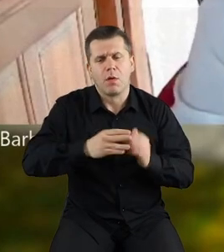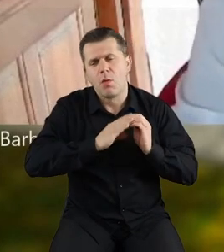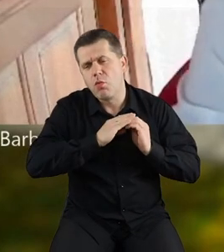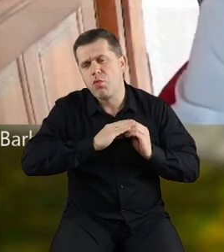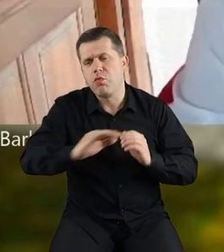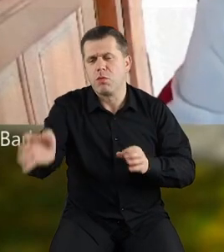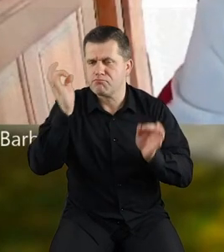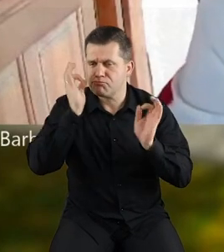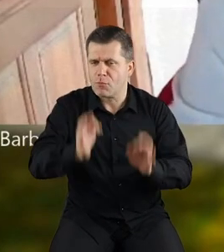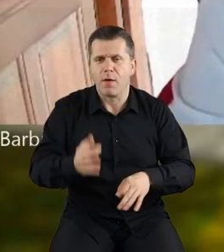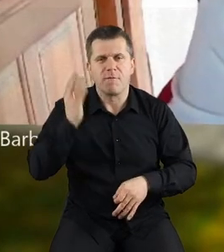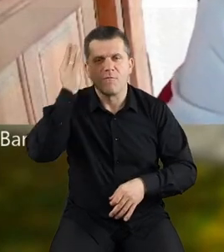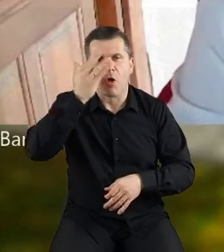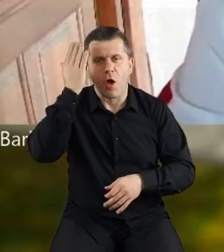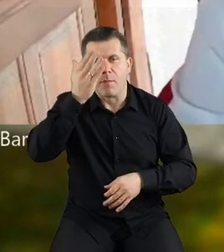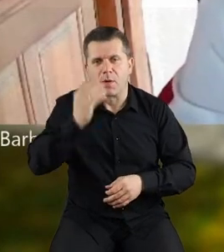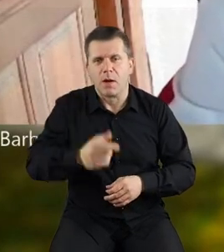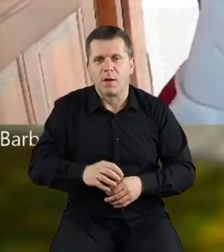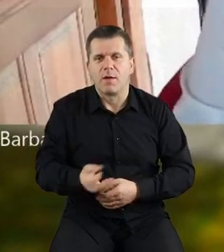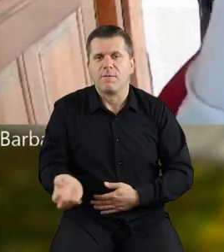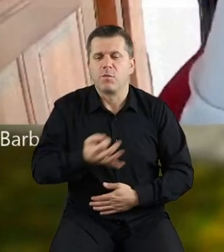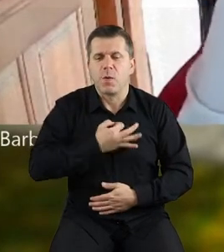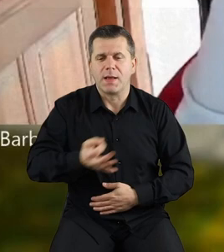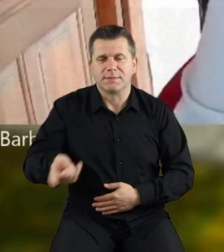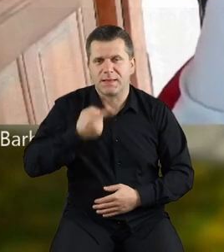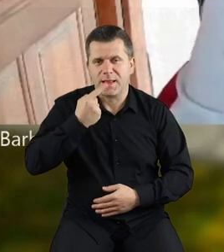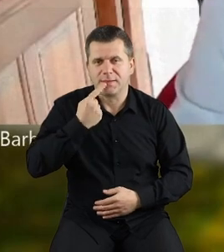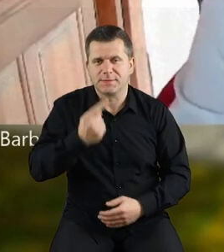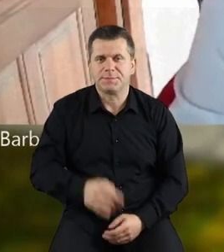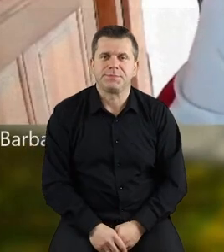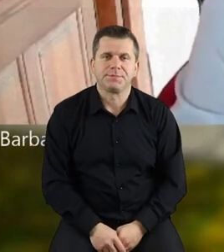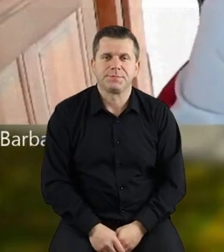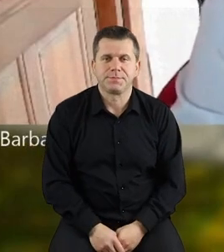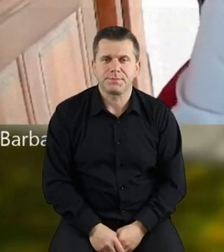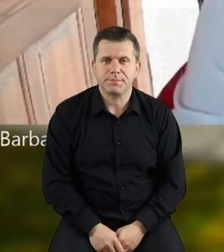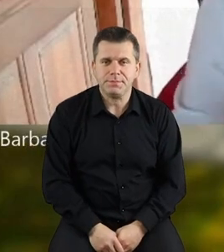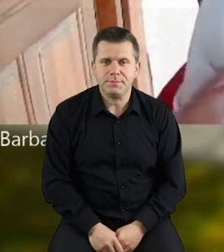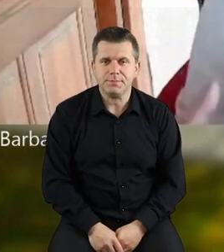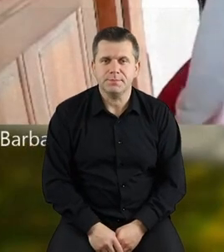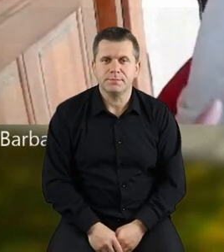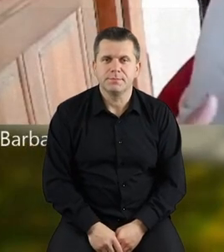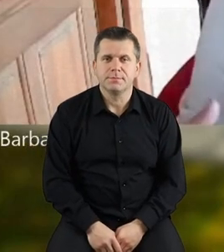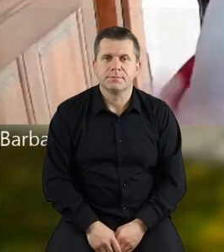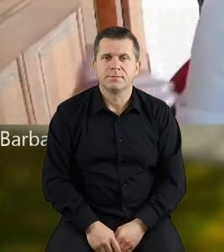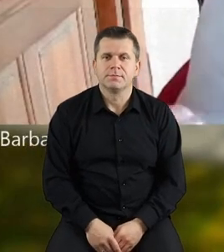potem popłynąć na falach wyobraźni i własnego języka. Ale to